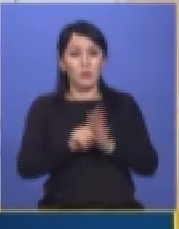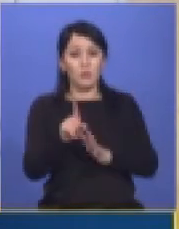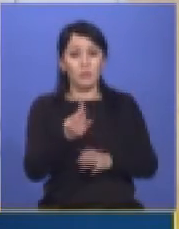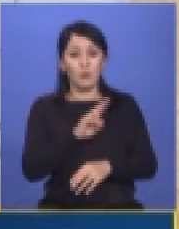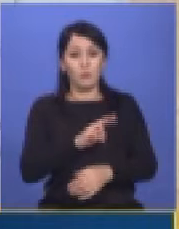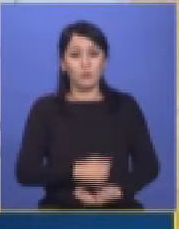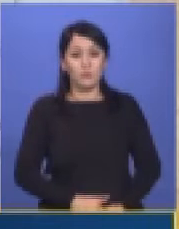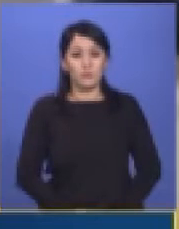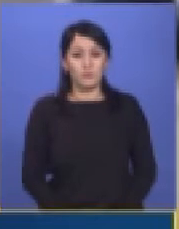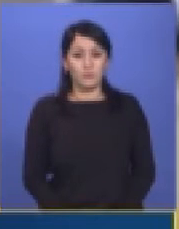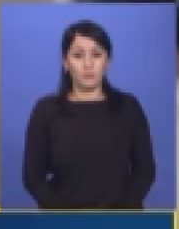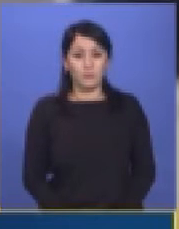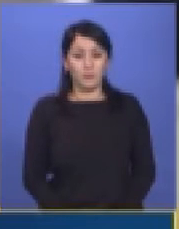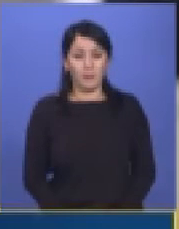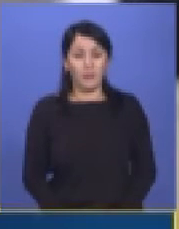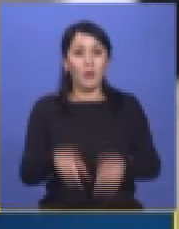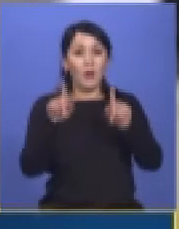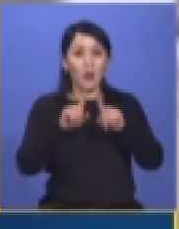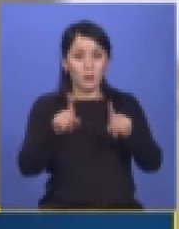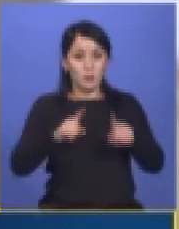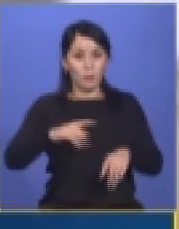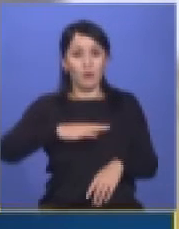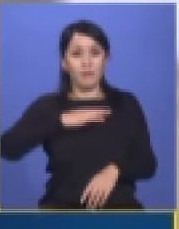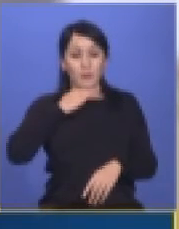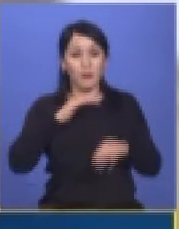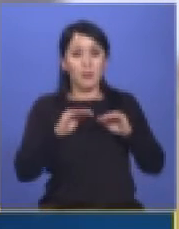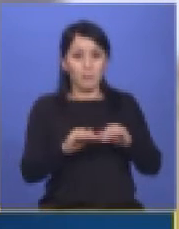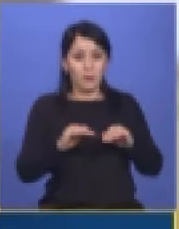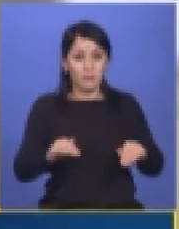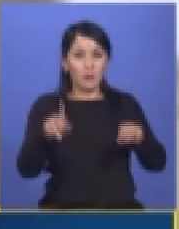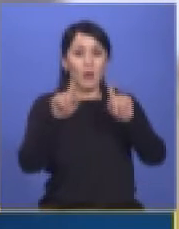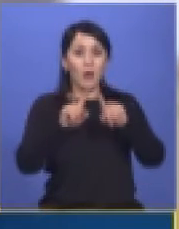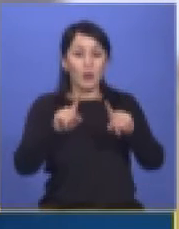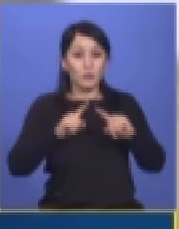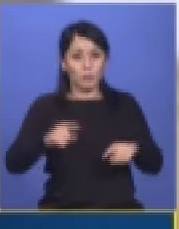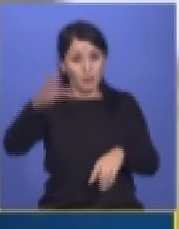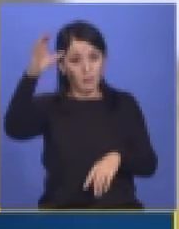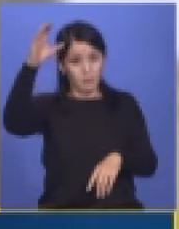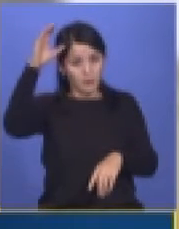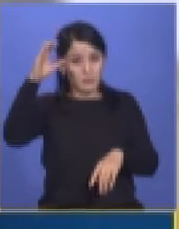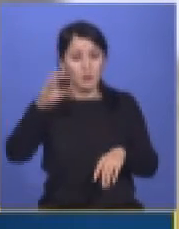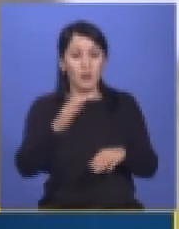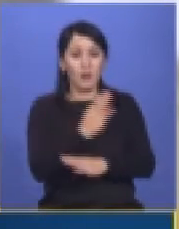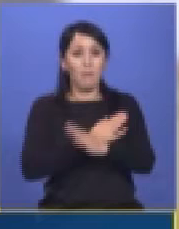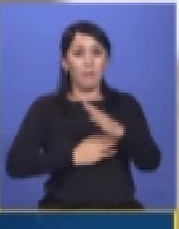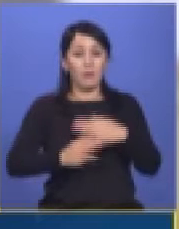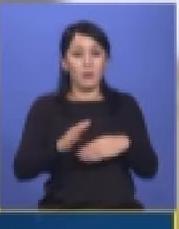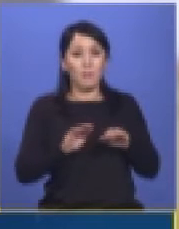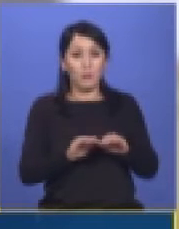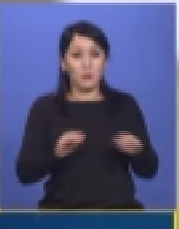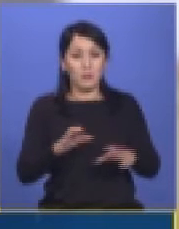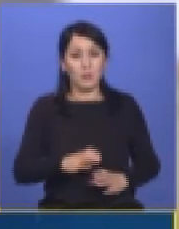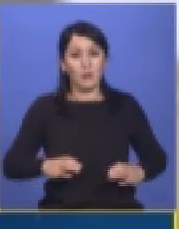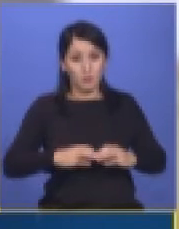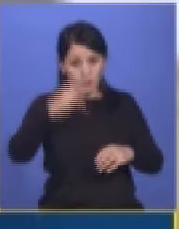режиме. Особое внимание мы уделяем ребятам с особыми образовательными потребностями, с кафедрой Совместной Ассамблеи